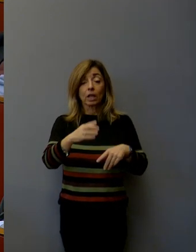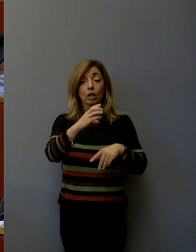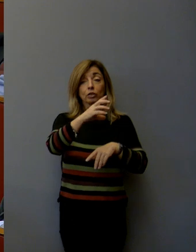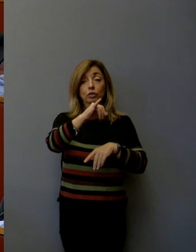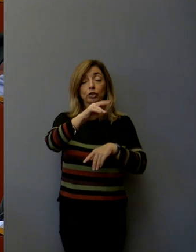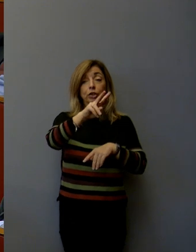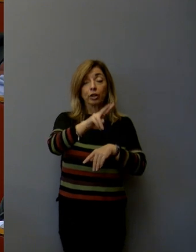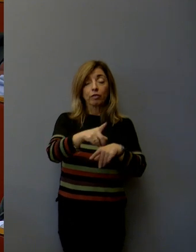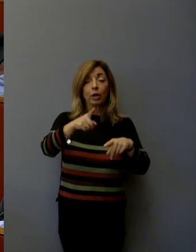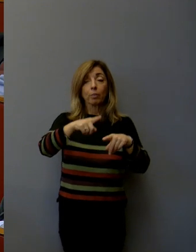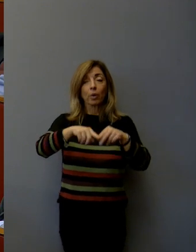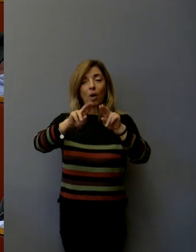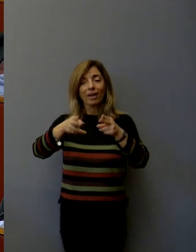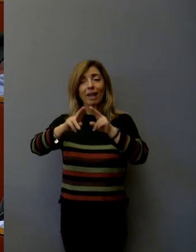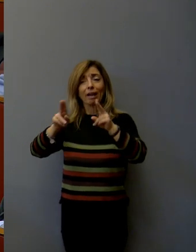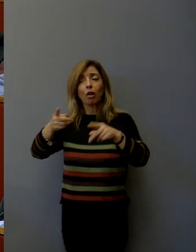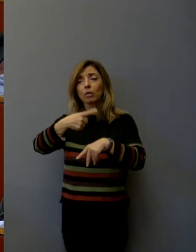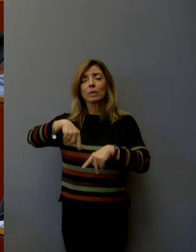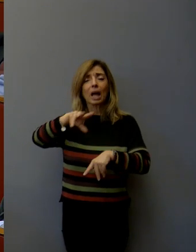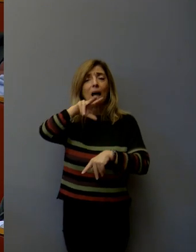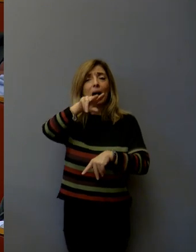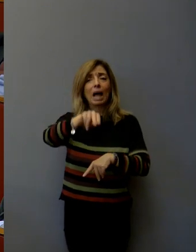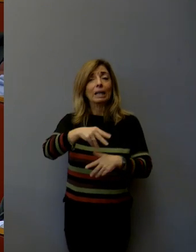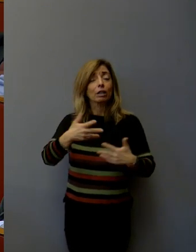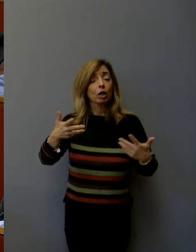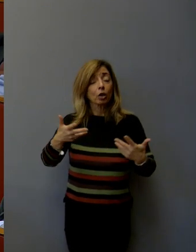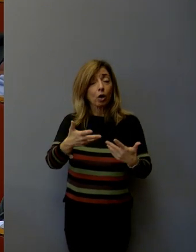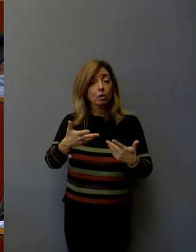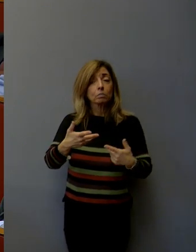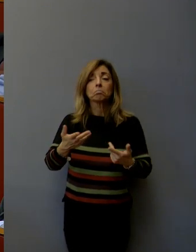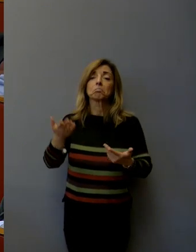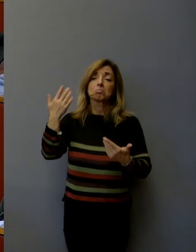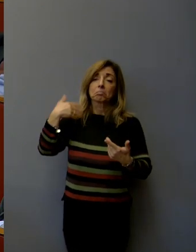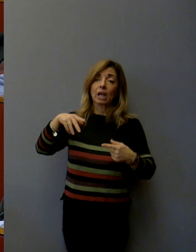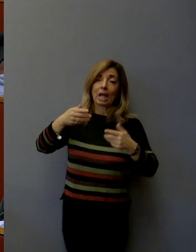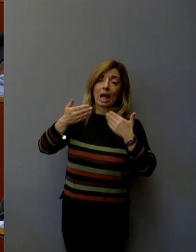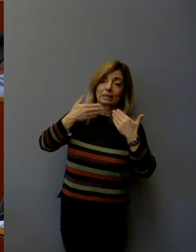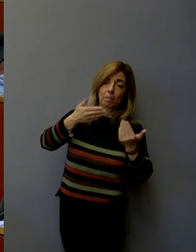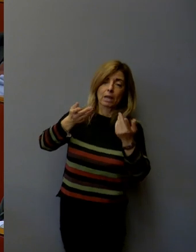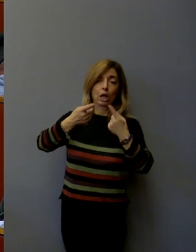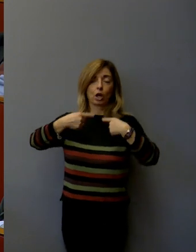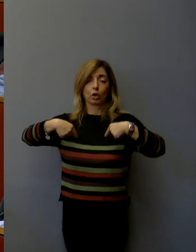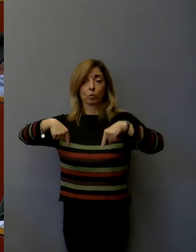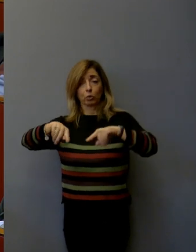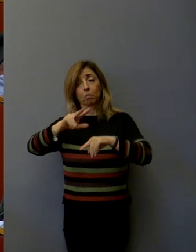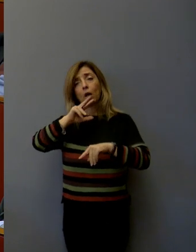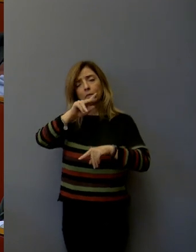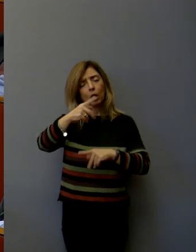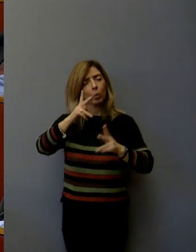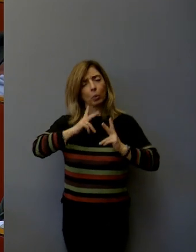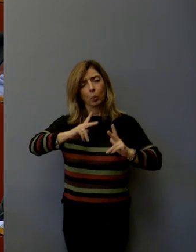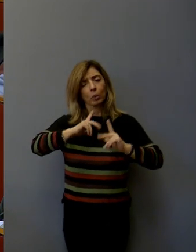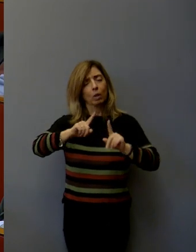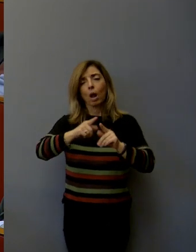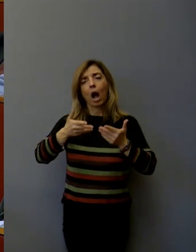commerciali che cosa abbiamo detto in alcune assemblee in alcune riunioni è stato detto che però dato una mano in qualche